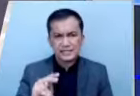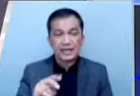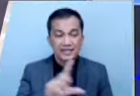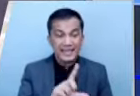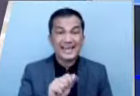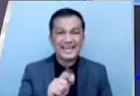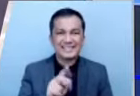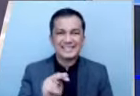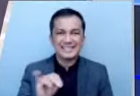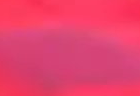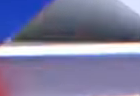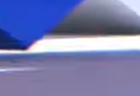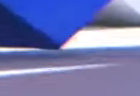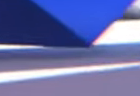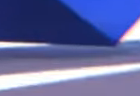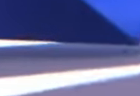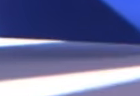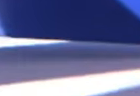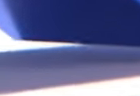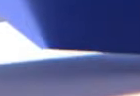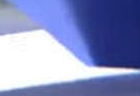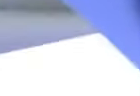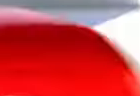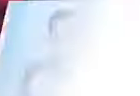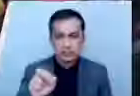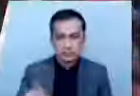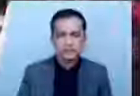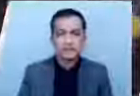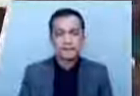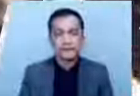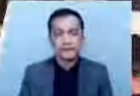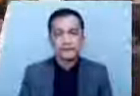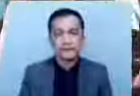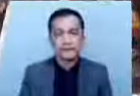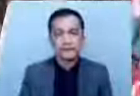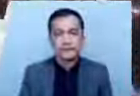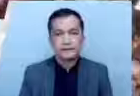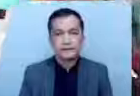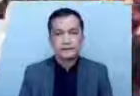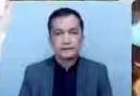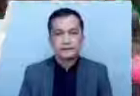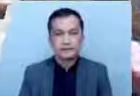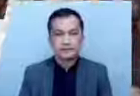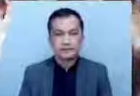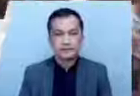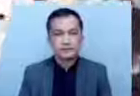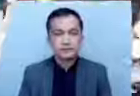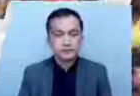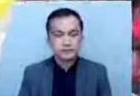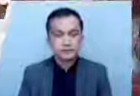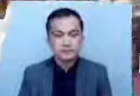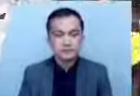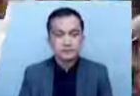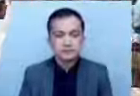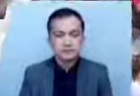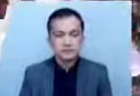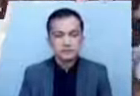Yan ang tinutukan ni Oscar Roida.